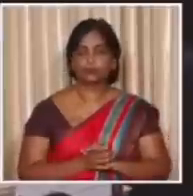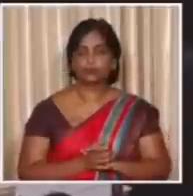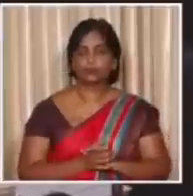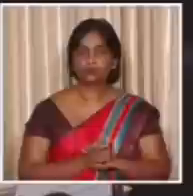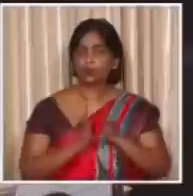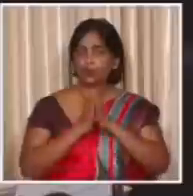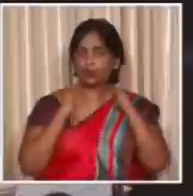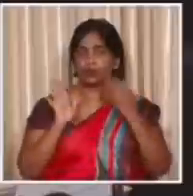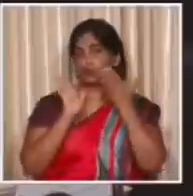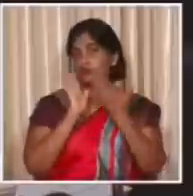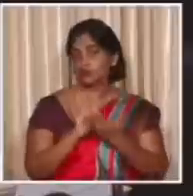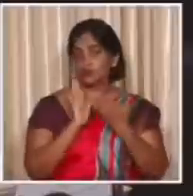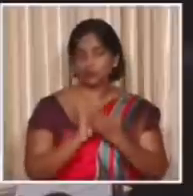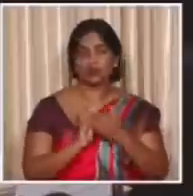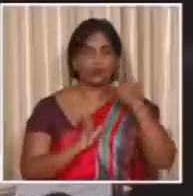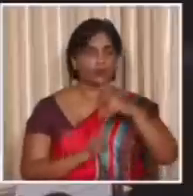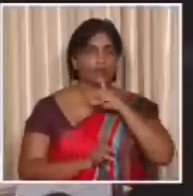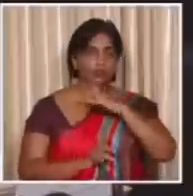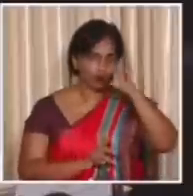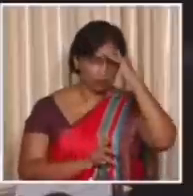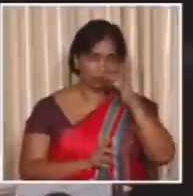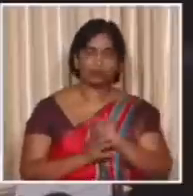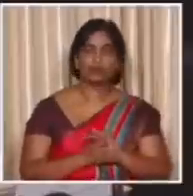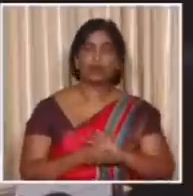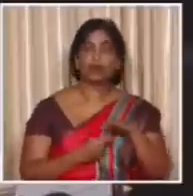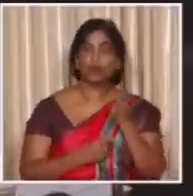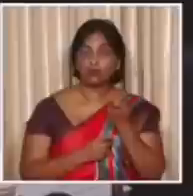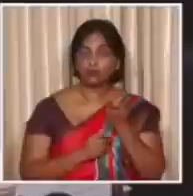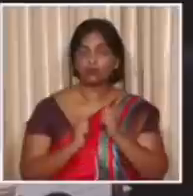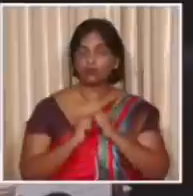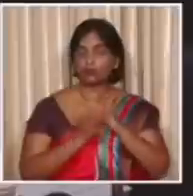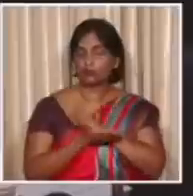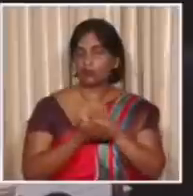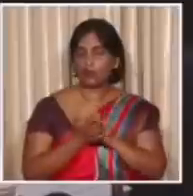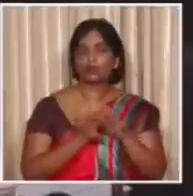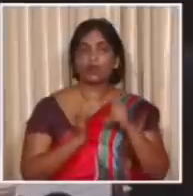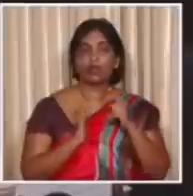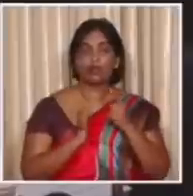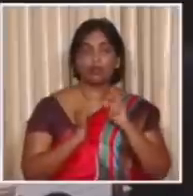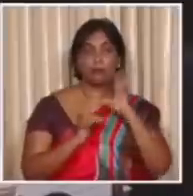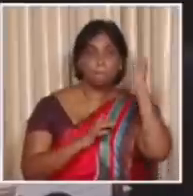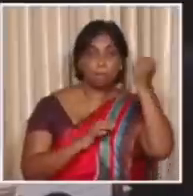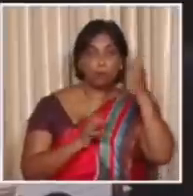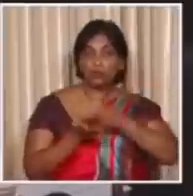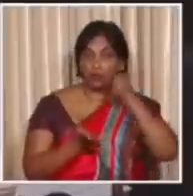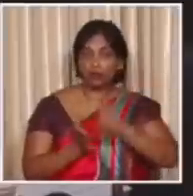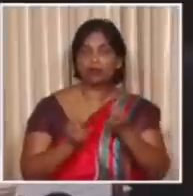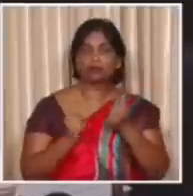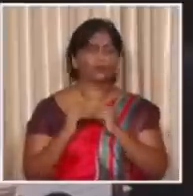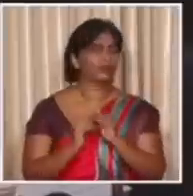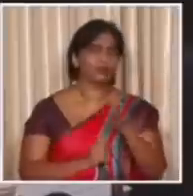බෝය ගෙනහැර දක්වනවා ගරු නියෝජ්‍ය කතානායකතුමනි මේ ආර්ථිකයේ සමනේ වී තිබෙන්නේ මේ ගනු ලැබු ප්‍රතිඵලවල තීන්දුව කියලා.